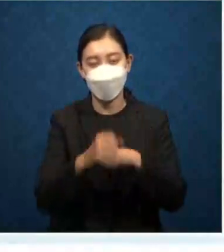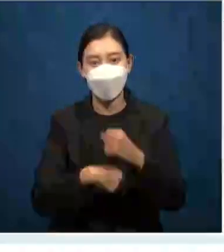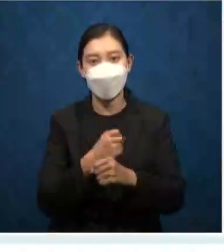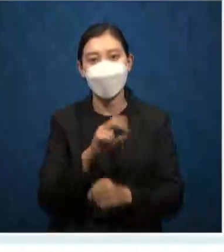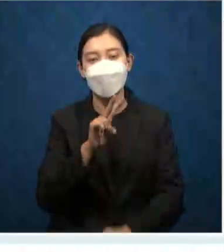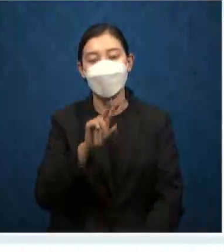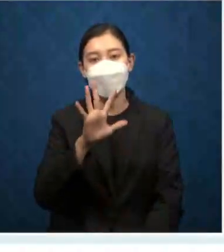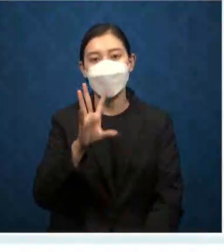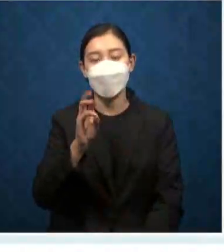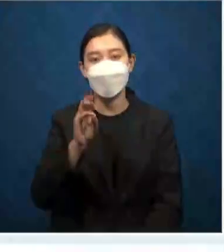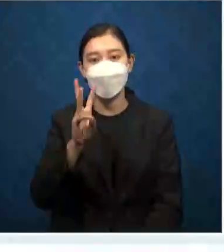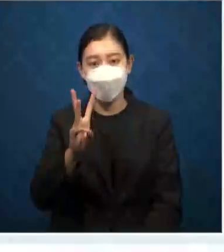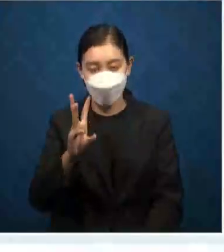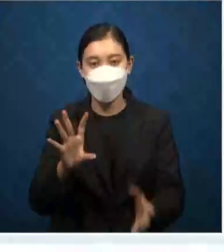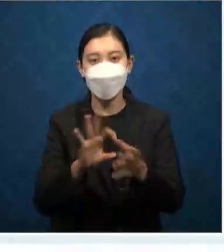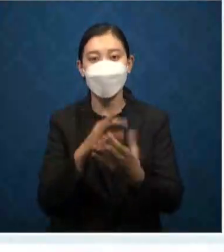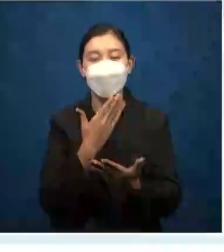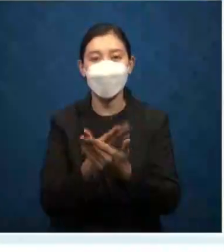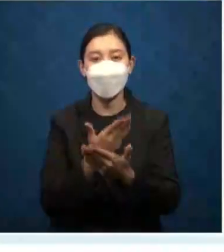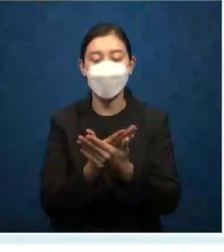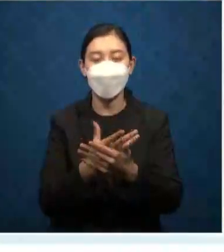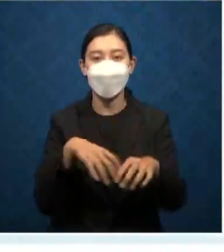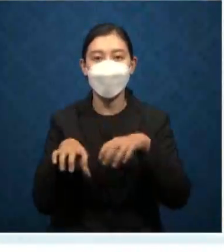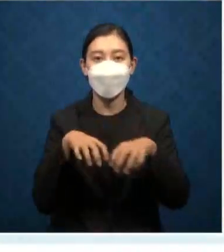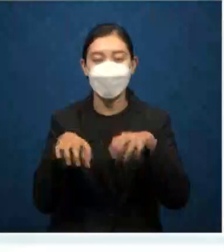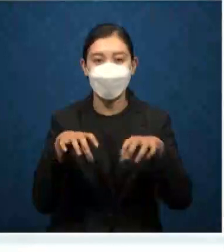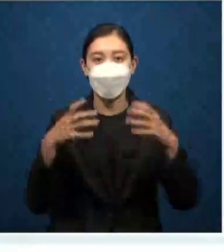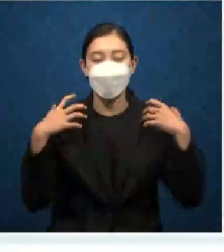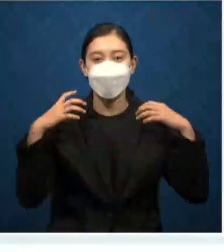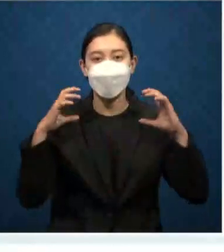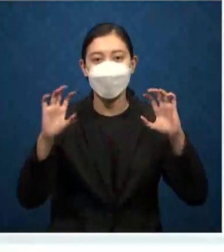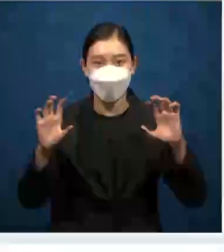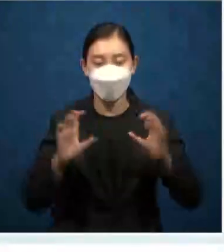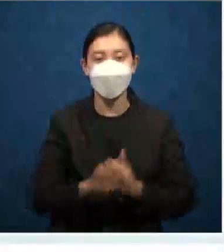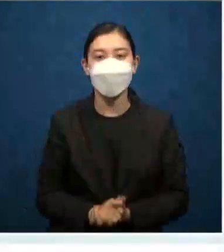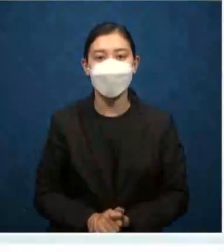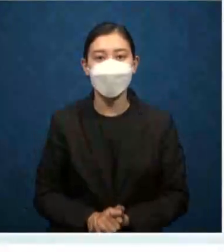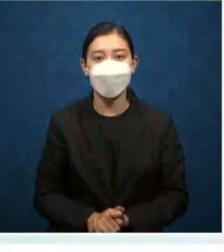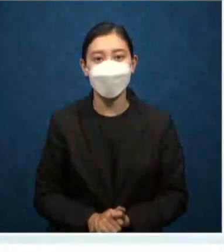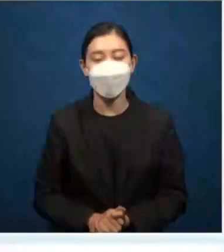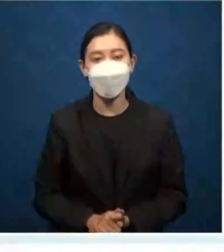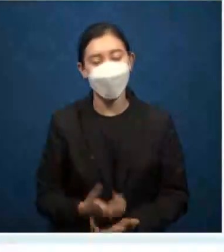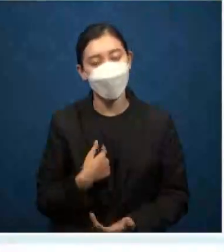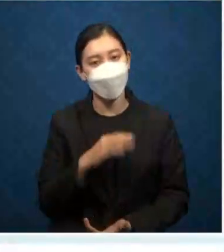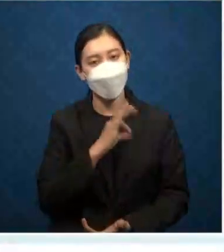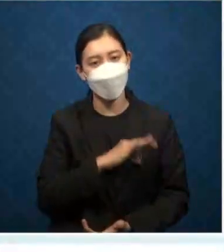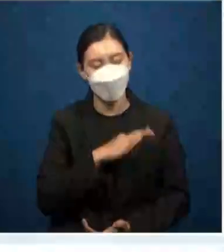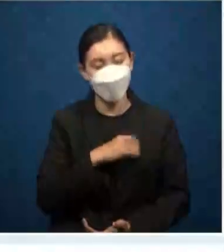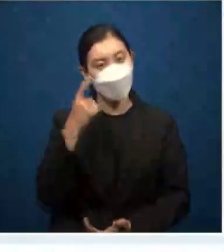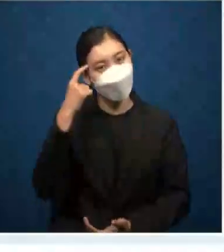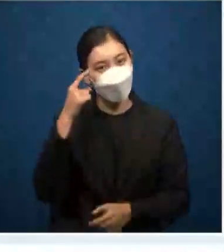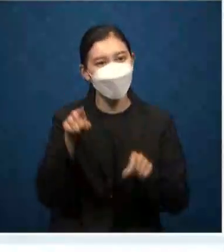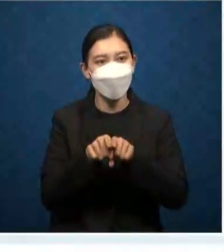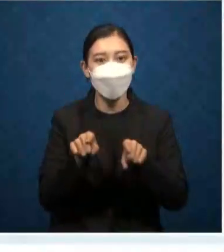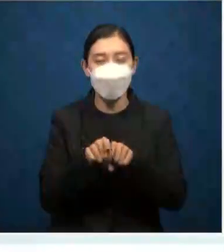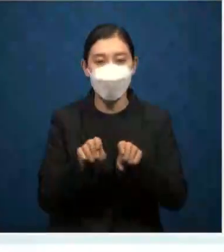ที่ได้ทำงานกันอย่างเข้มแข็งแล้วก็ได้ออกรายงานมาแล้วและรายงานไปแล้วซึ่งก็เห็นด้วยเป็นส่วนใหญ่ครับผมขอ